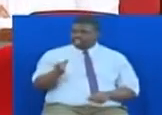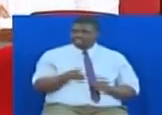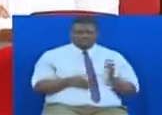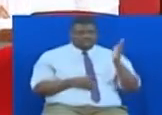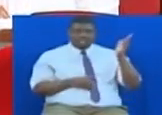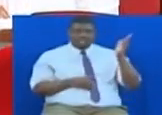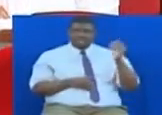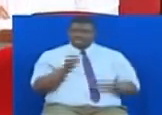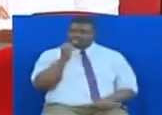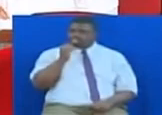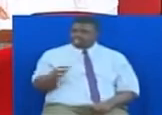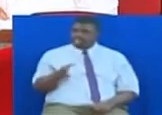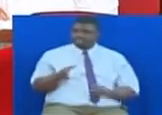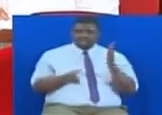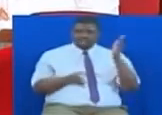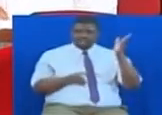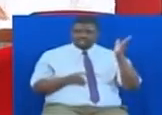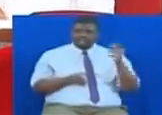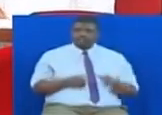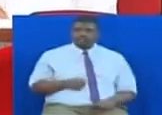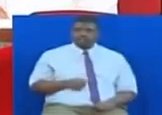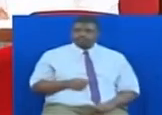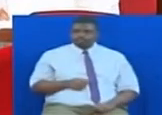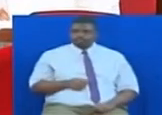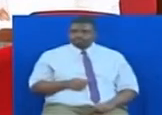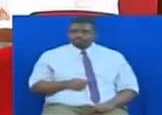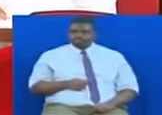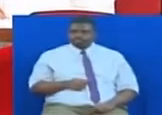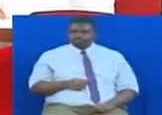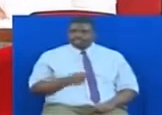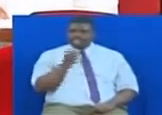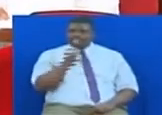taarifa. Kuna taarifa mheshimiwa. Asante sana.